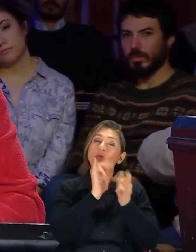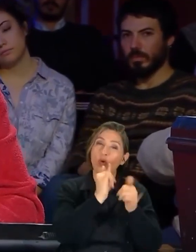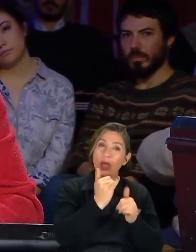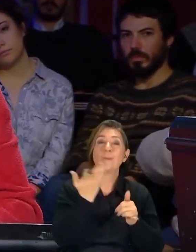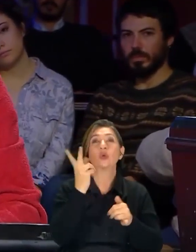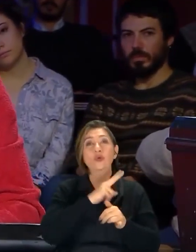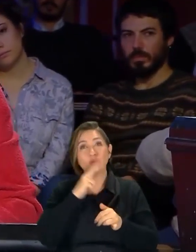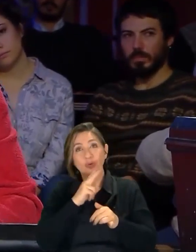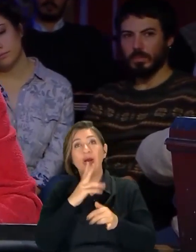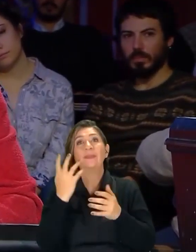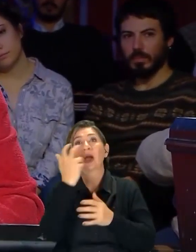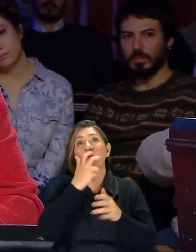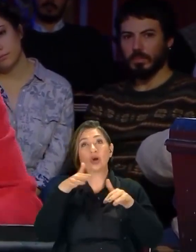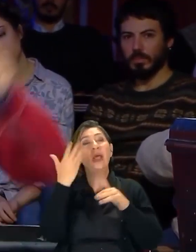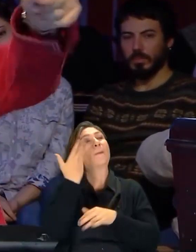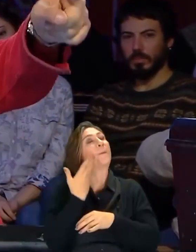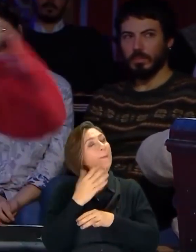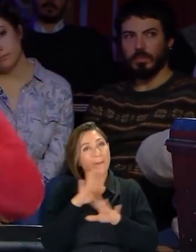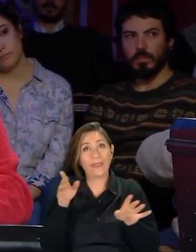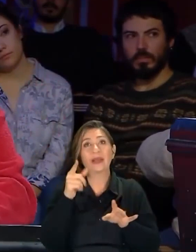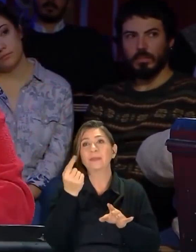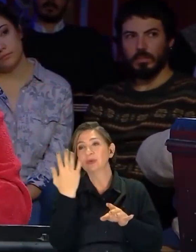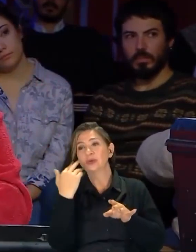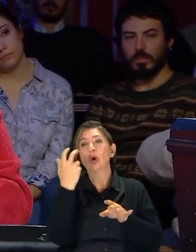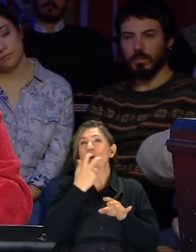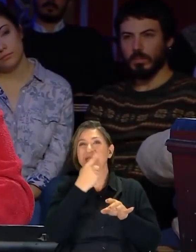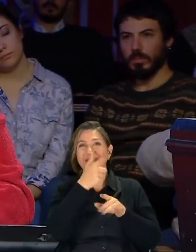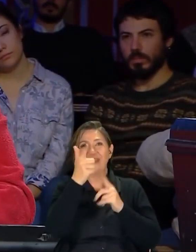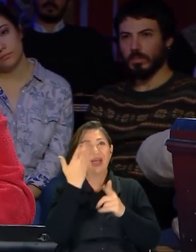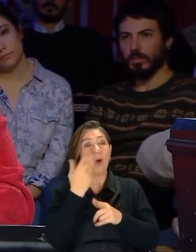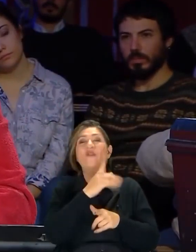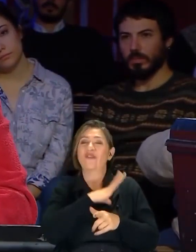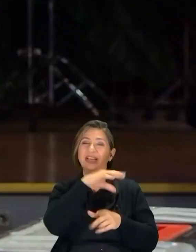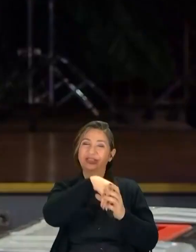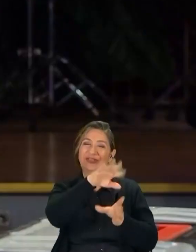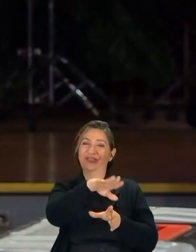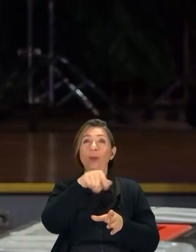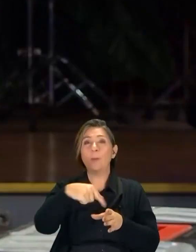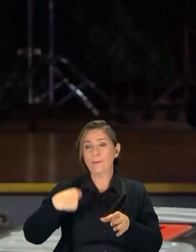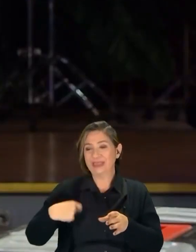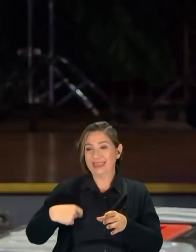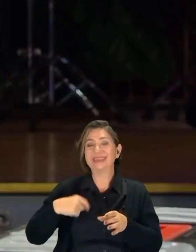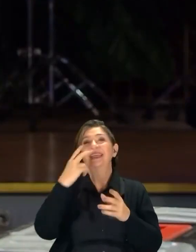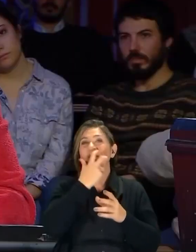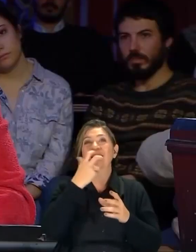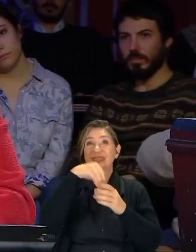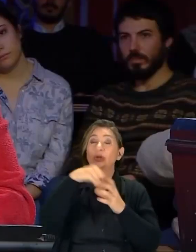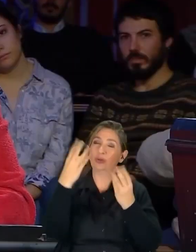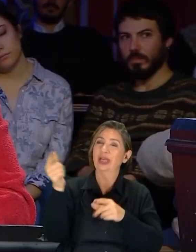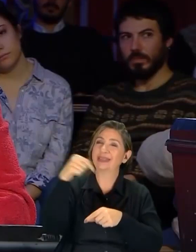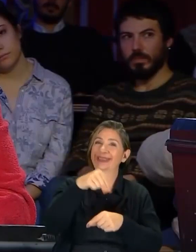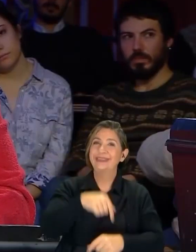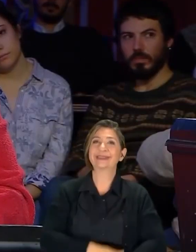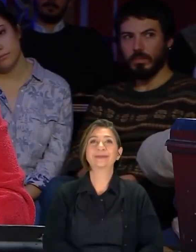Güldür Güldür hem de konserlerimiz izlediler mesela deminki konserde varlardı şimdi bu pazartesi günkü konserde de olacaklar